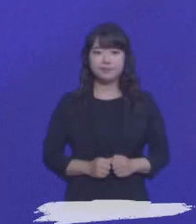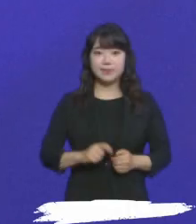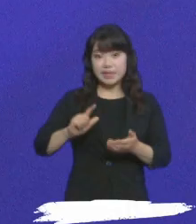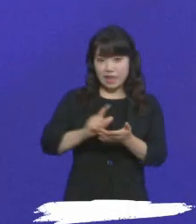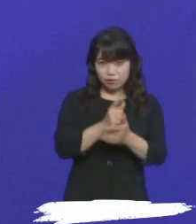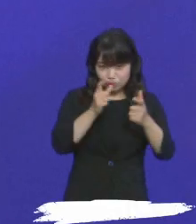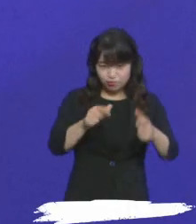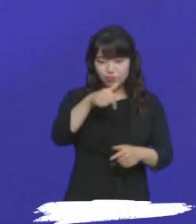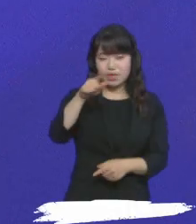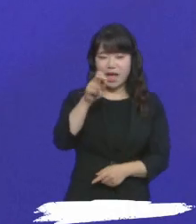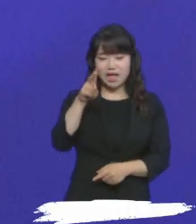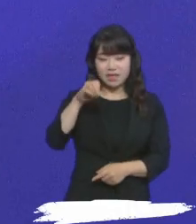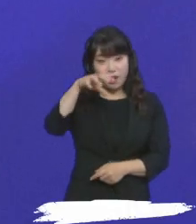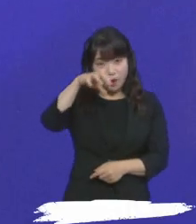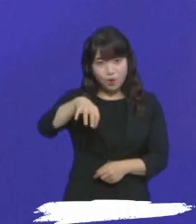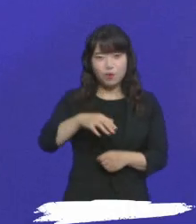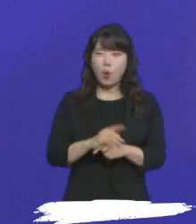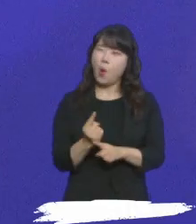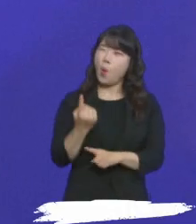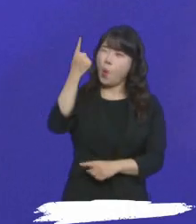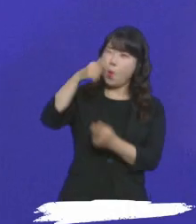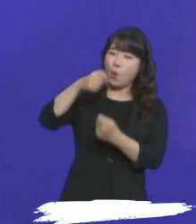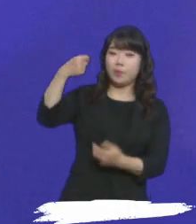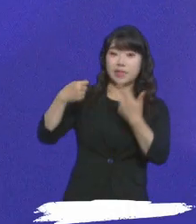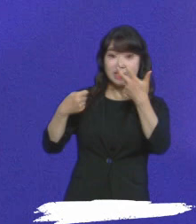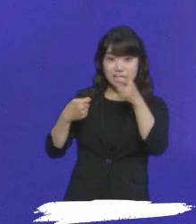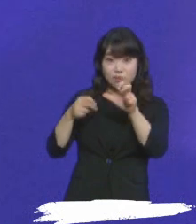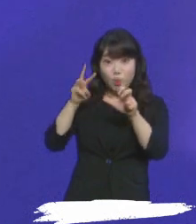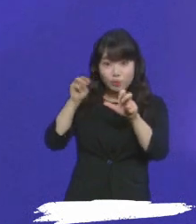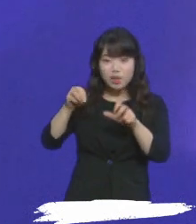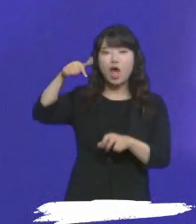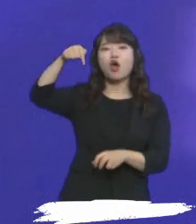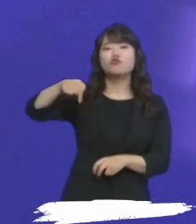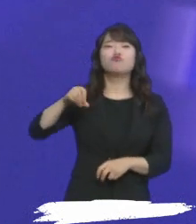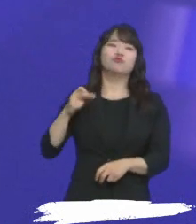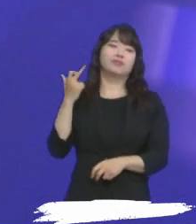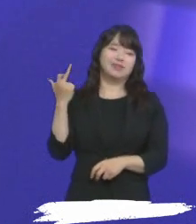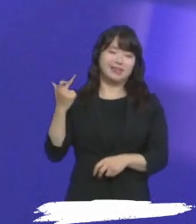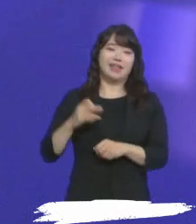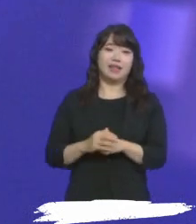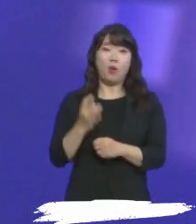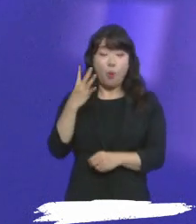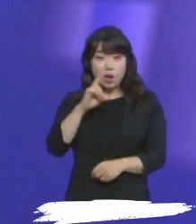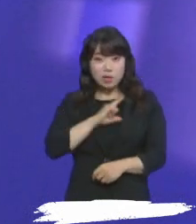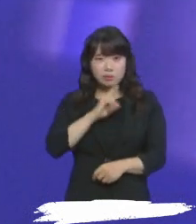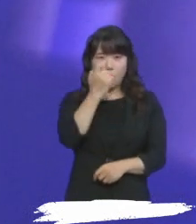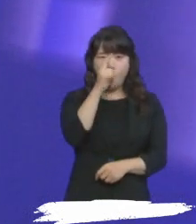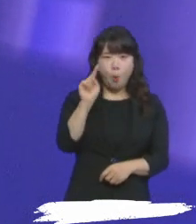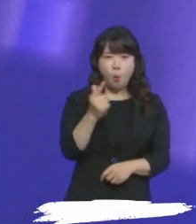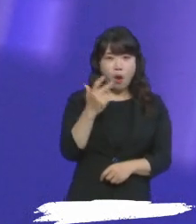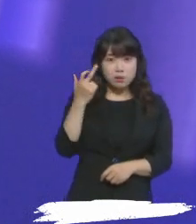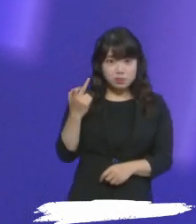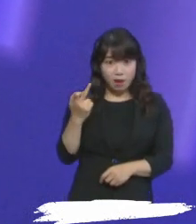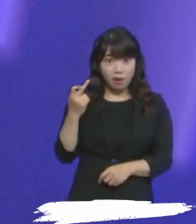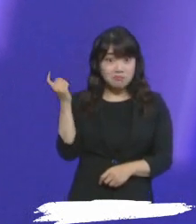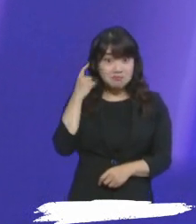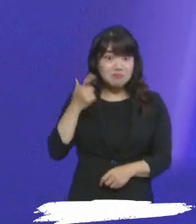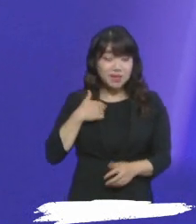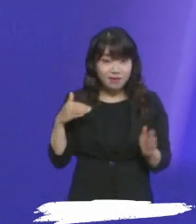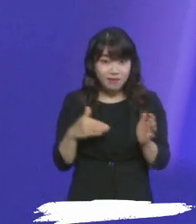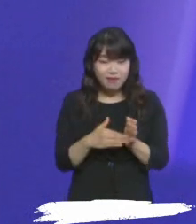강서구 가양동 한강변에는 높이 75m의 궁산이 있습니다. 이 궁산의 이름이 원래 관산이었다는 사실 알고